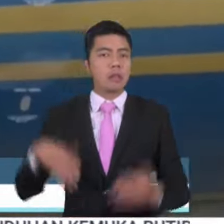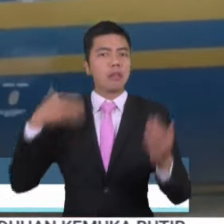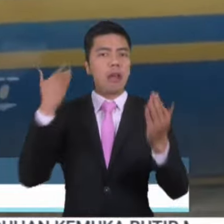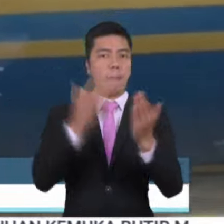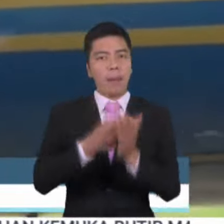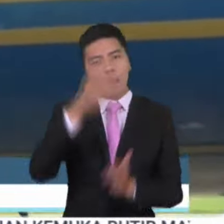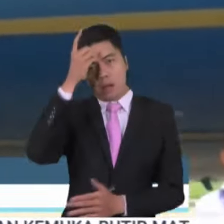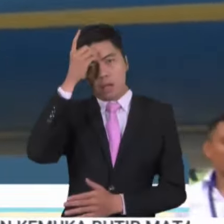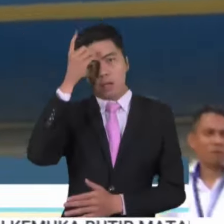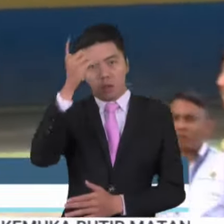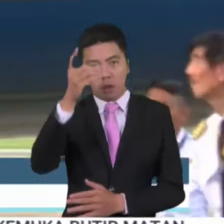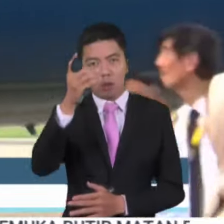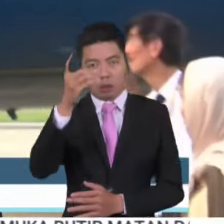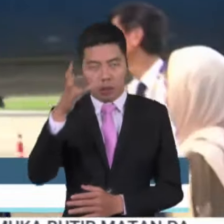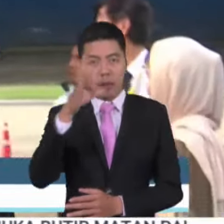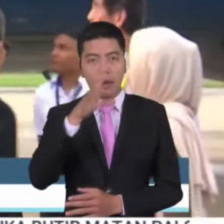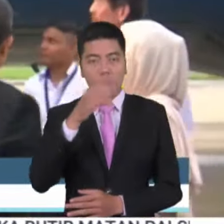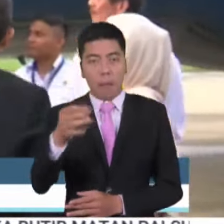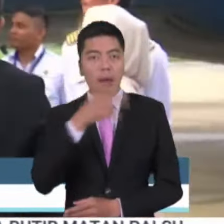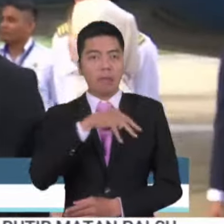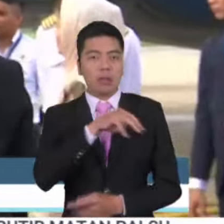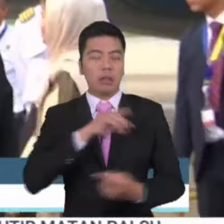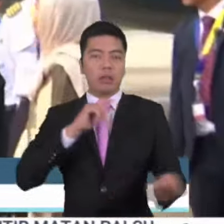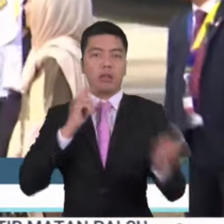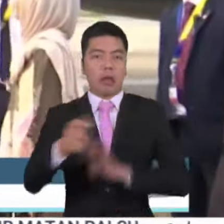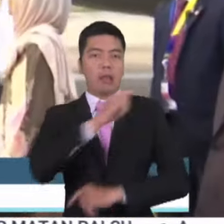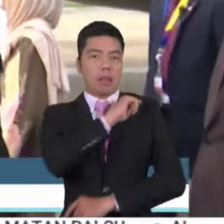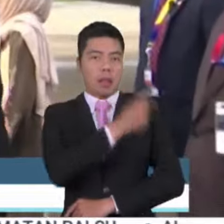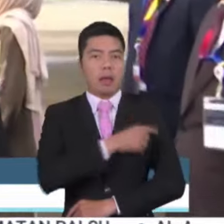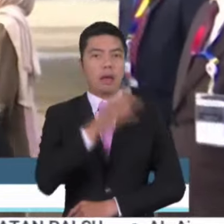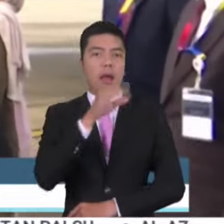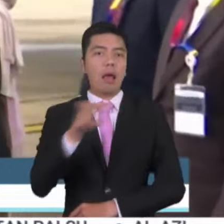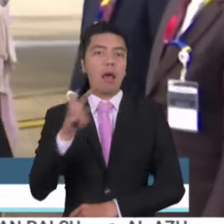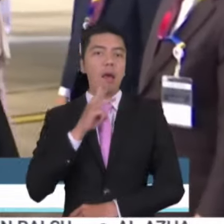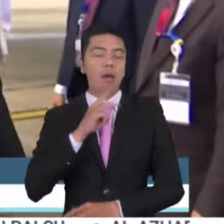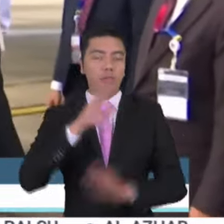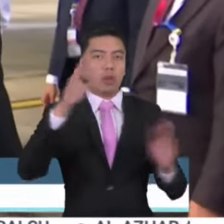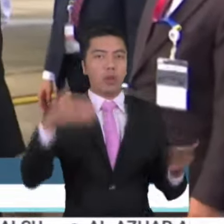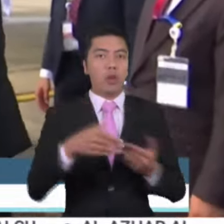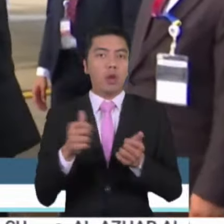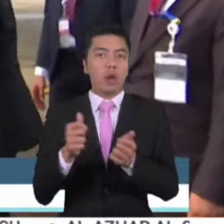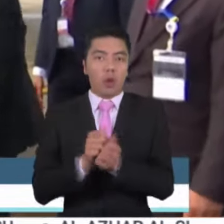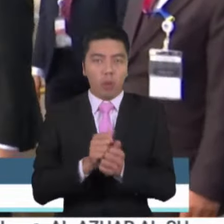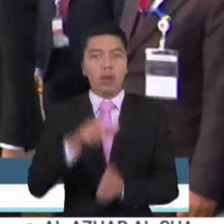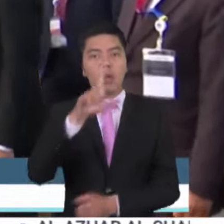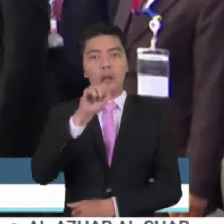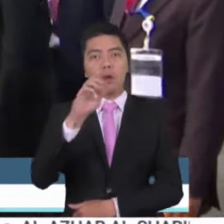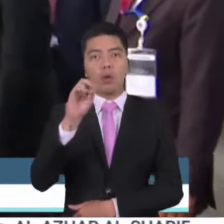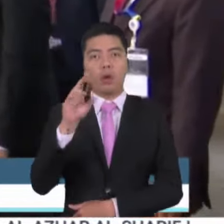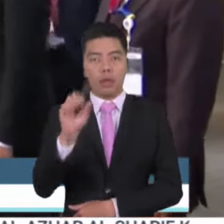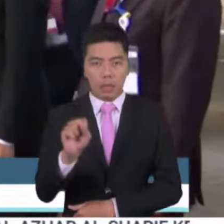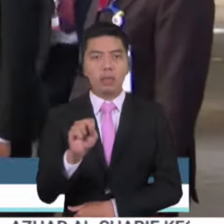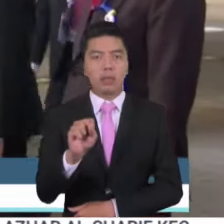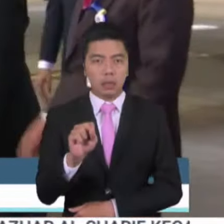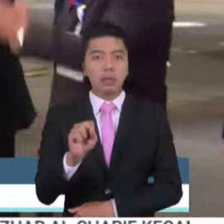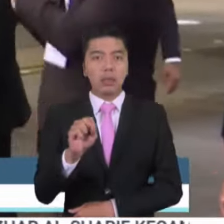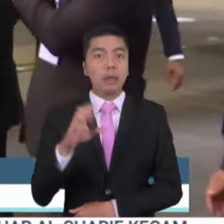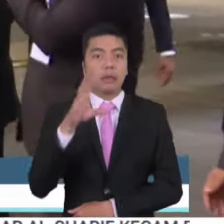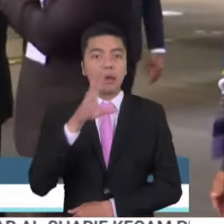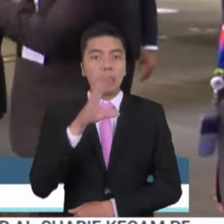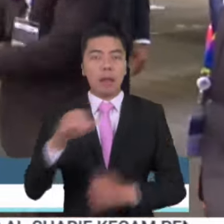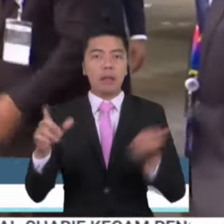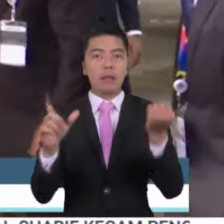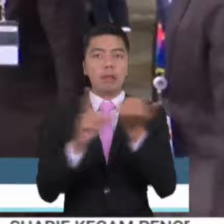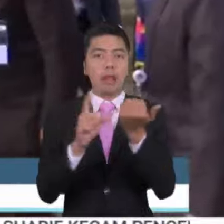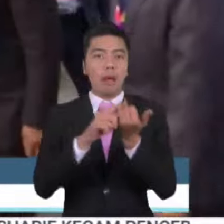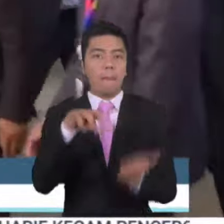Ketibaan Datuk Seri Fadila yang juga Menteri Pilihan Tenaga dan Transformasi Air disambut Duta Malaysia ke Laos, Edi Irwan Mahmud. Serta Naib